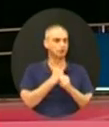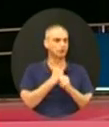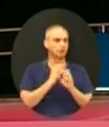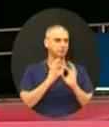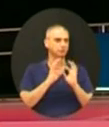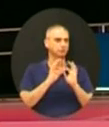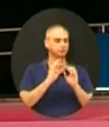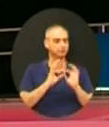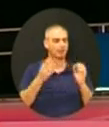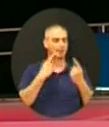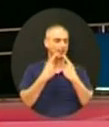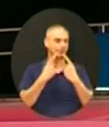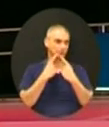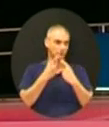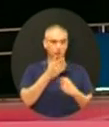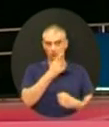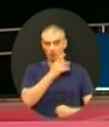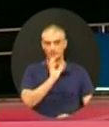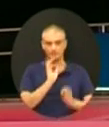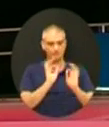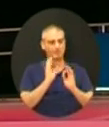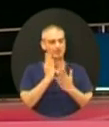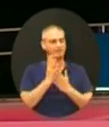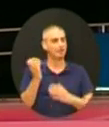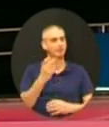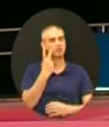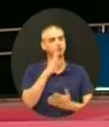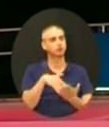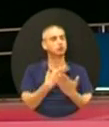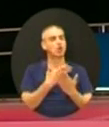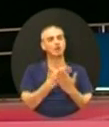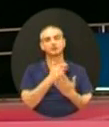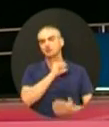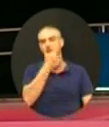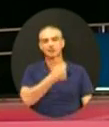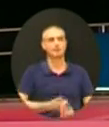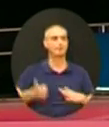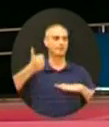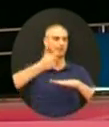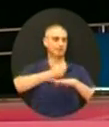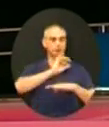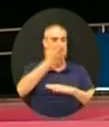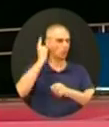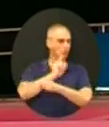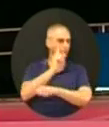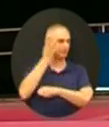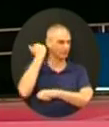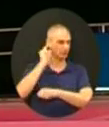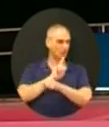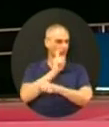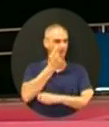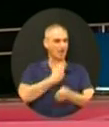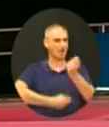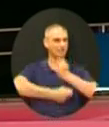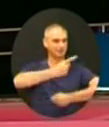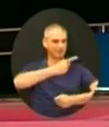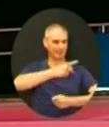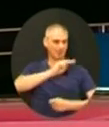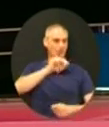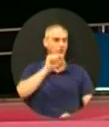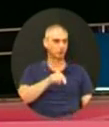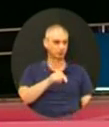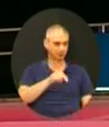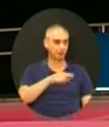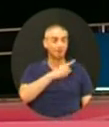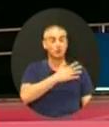של מסע ומתן, הוא גם באמת מינה שני היועצים הכי בכירים שלו עוד מהתקופה של תקופת העסקים שלו לסוגיה